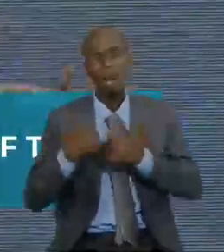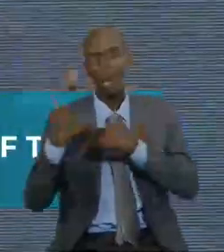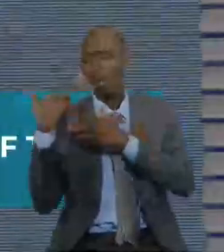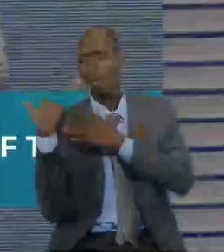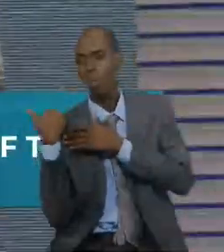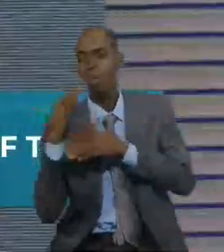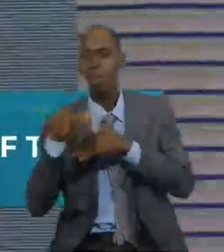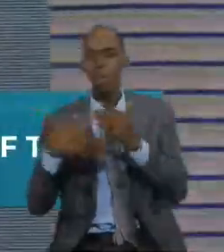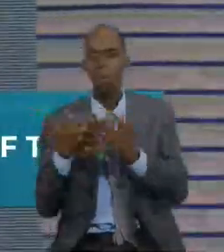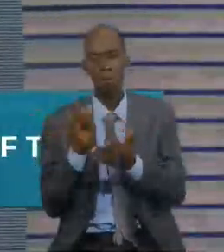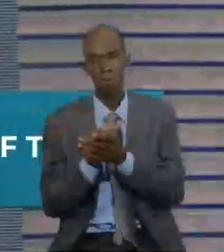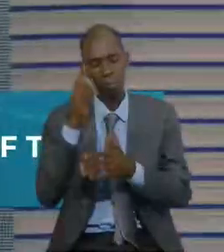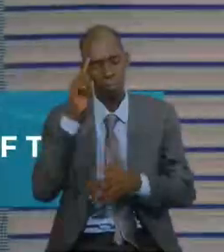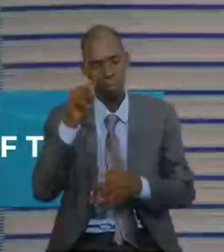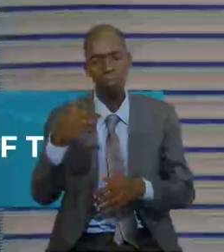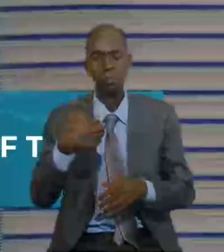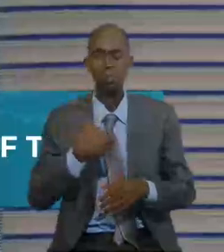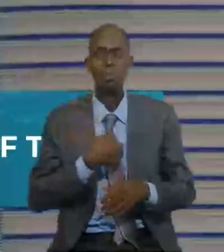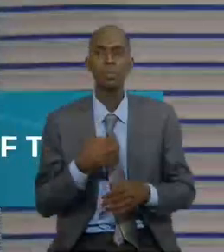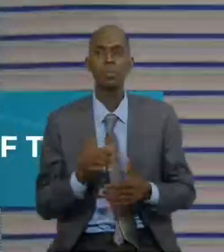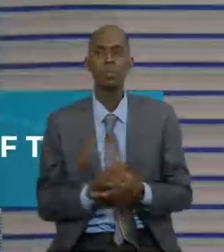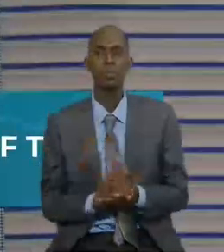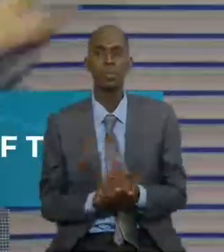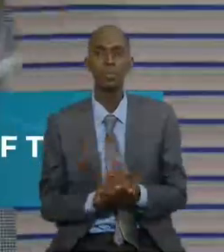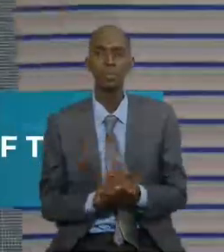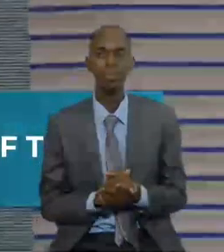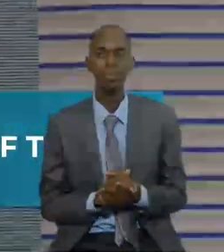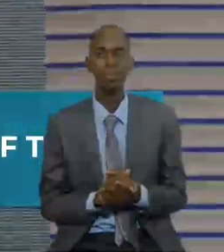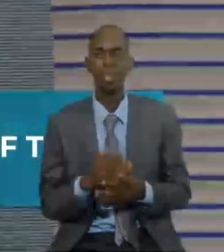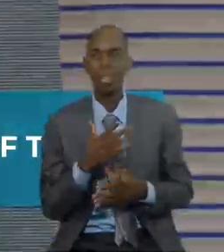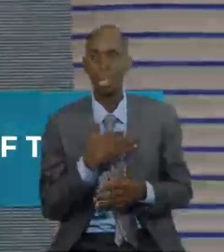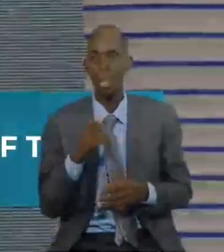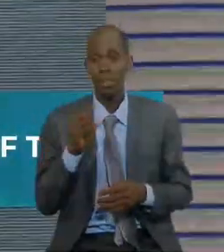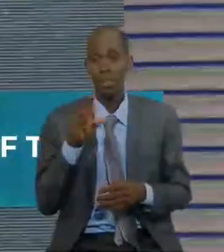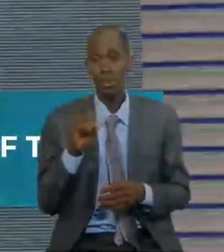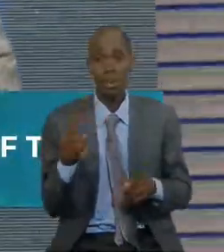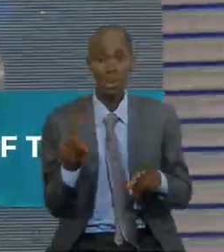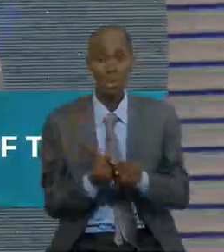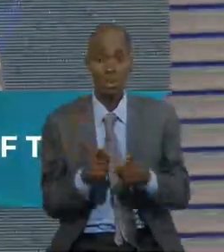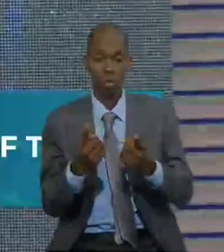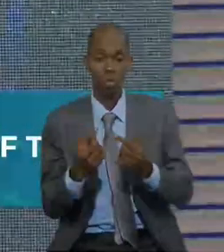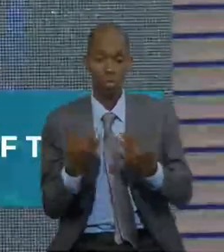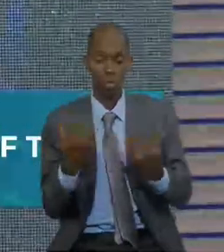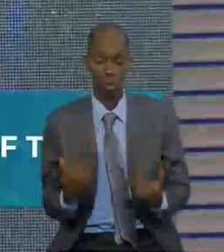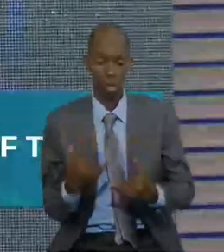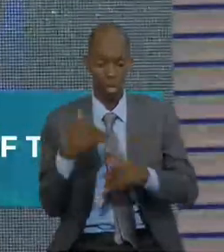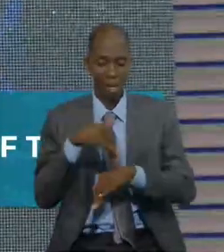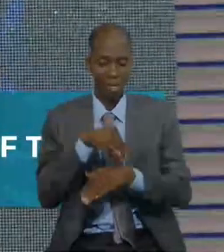mais Jésus a porté cela pour toi pour moi et comme tu viens en ce